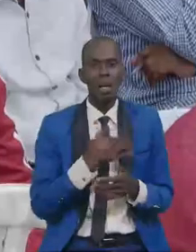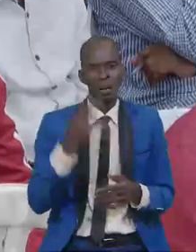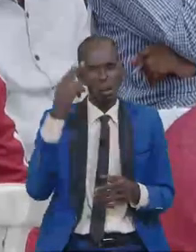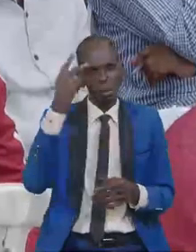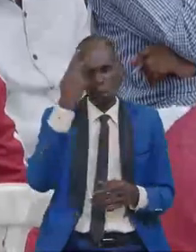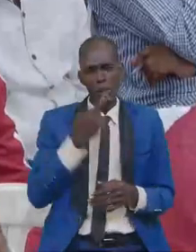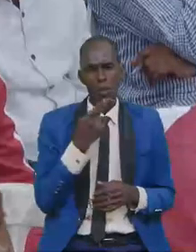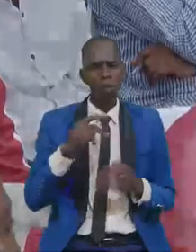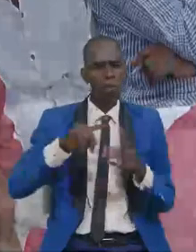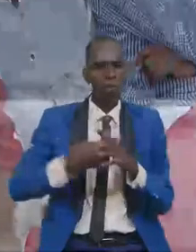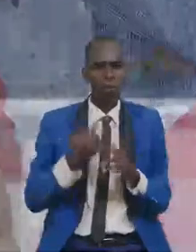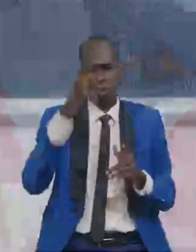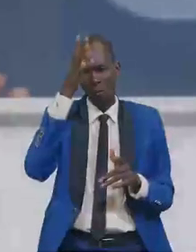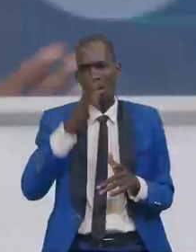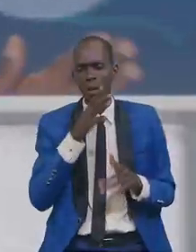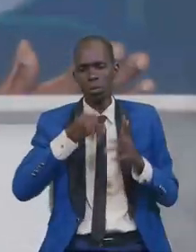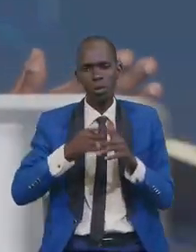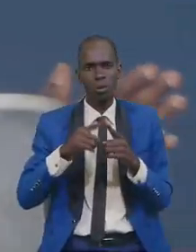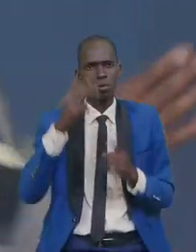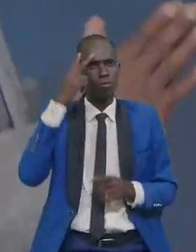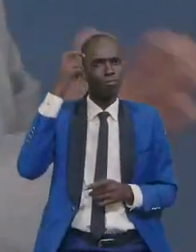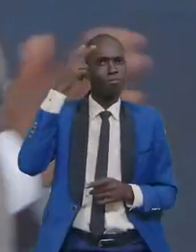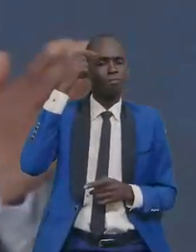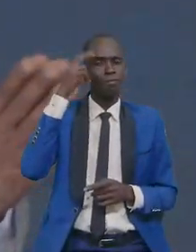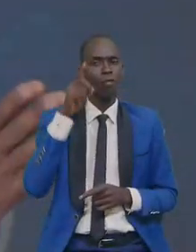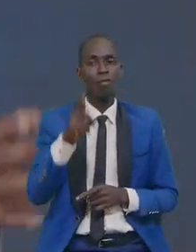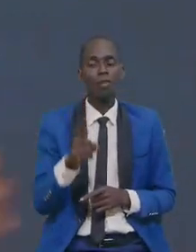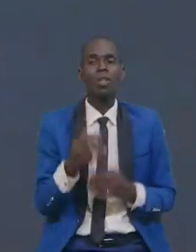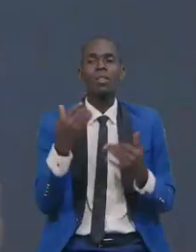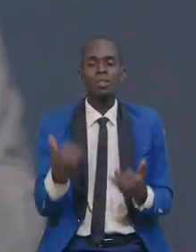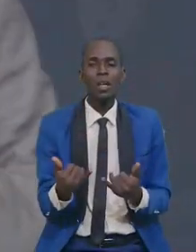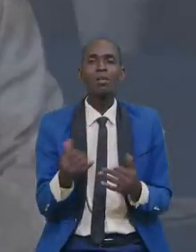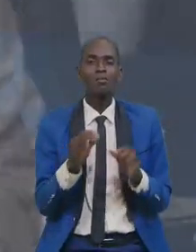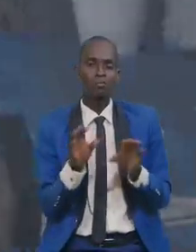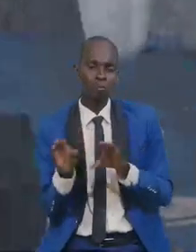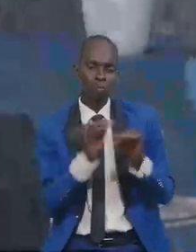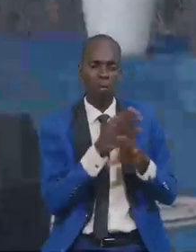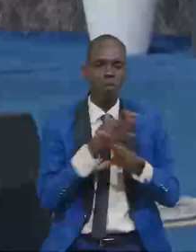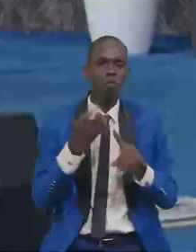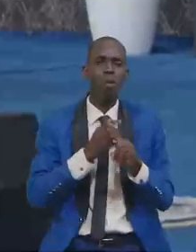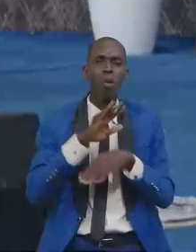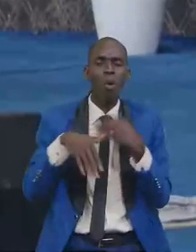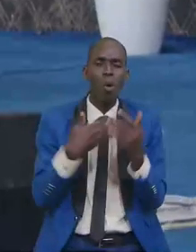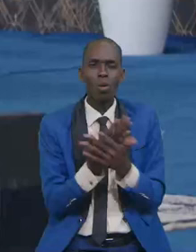parents peuvent commencer à te soupçonner. Abstenez-vous de toute espèce de mal.